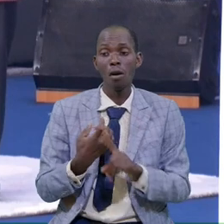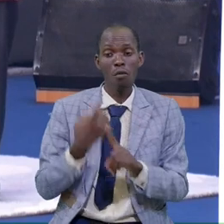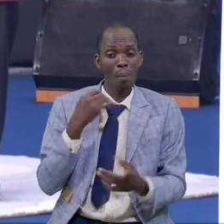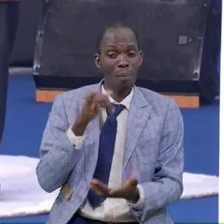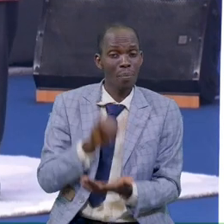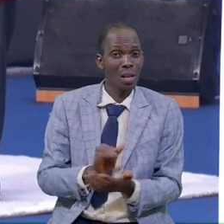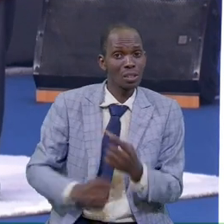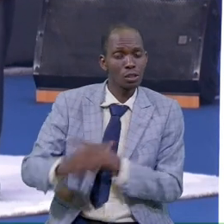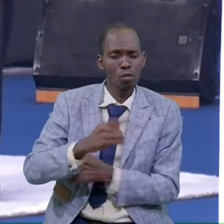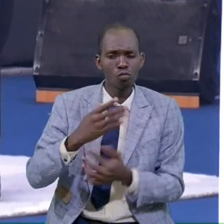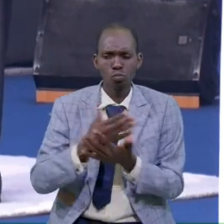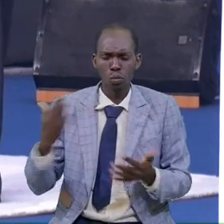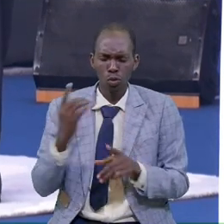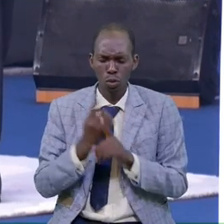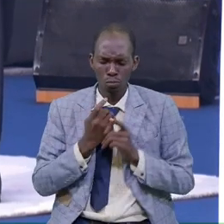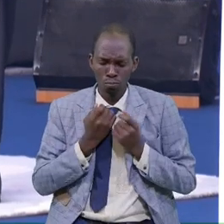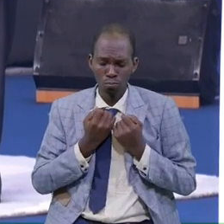quelque chose m'a réveillé.